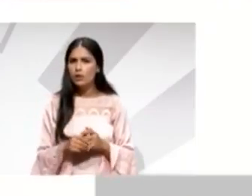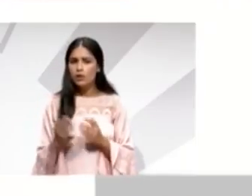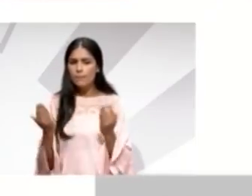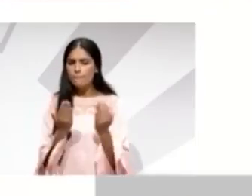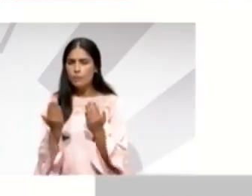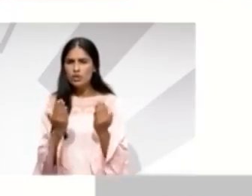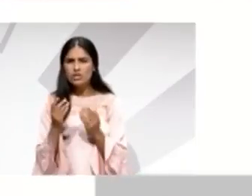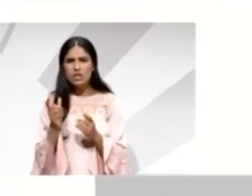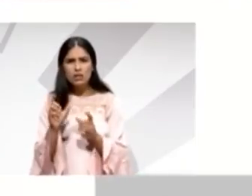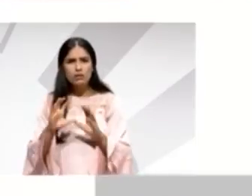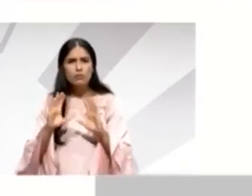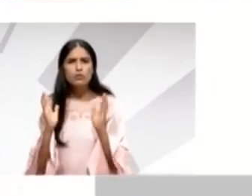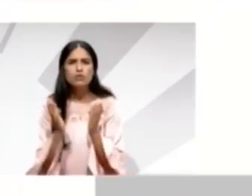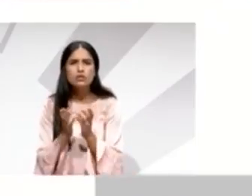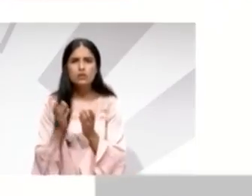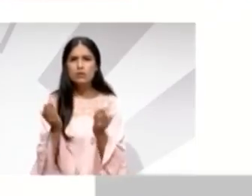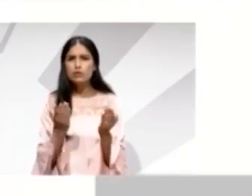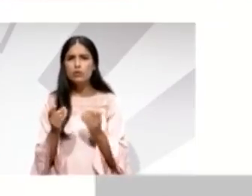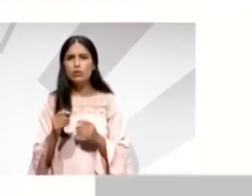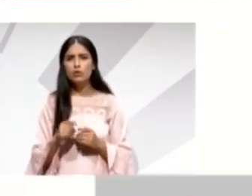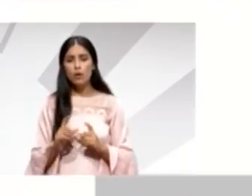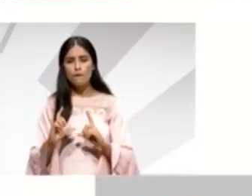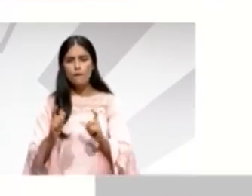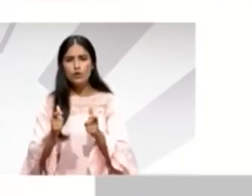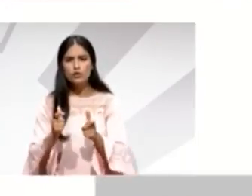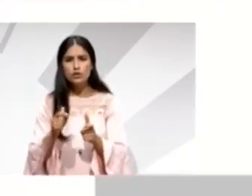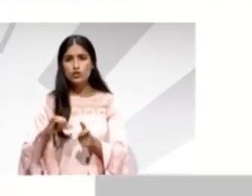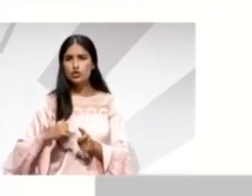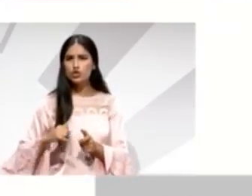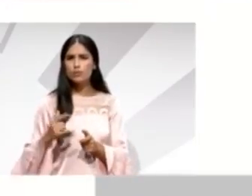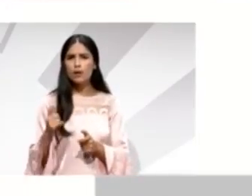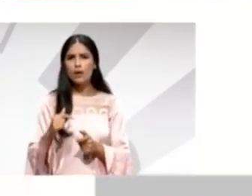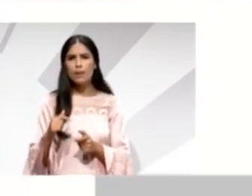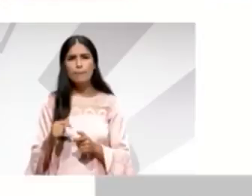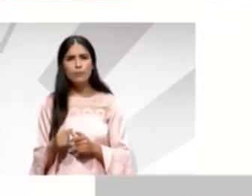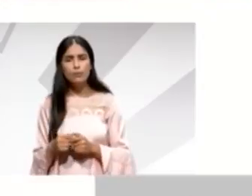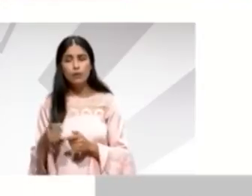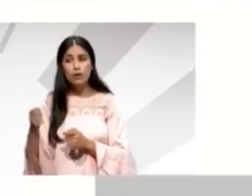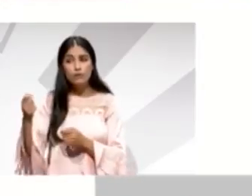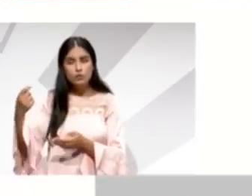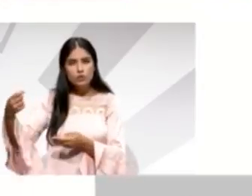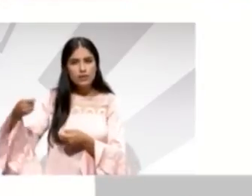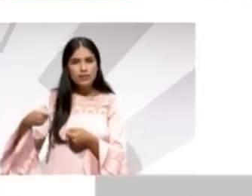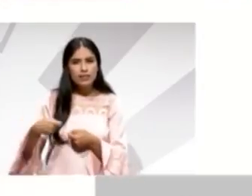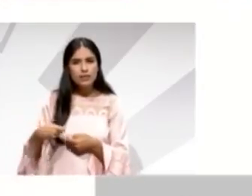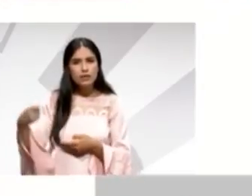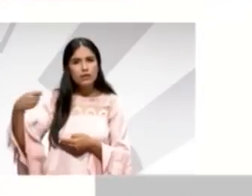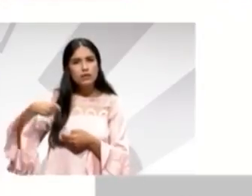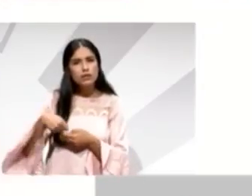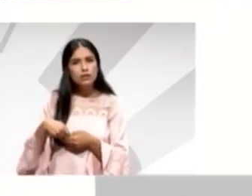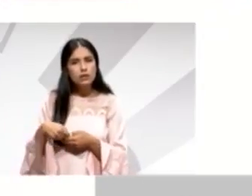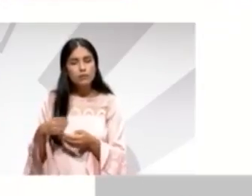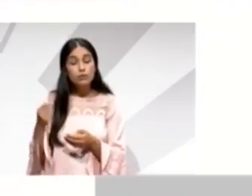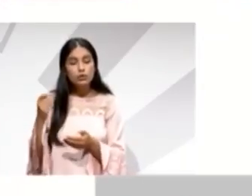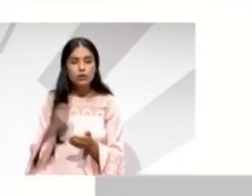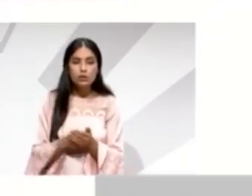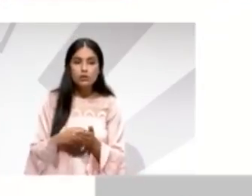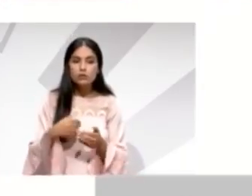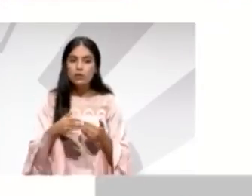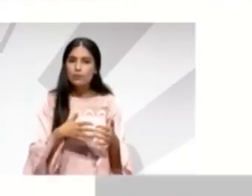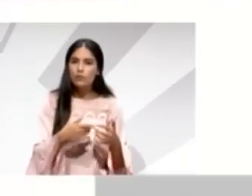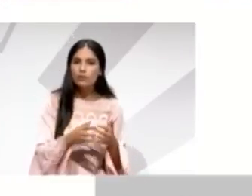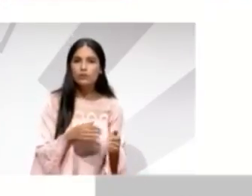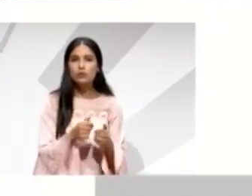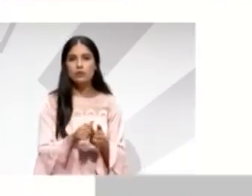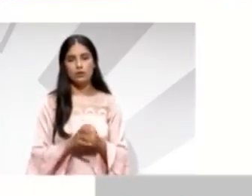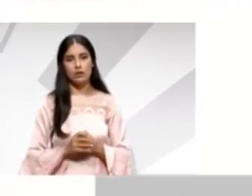وتوفير الشغل للشباب تخصيص جزء من مداخيل الشركات البتروليه لصالح الاستثمار والتنميه في الجهه بعدما بدات صناعيه